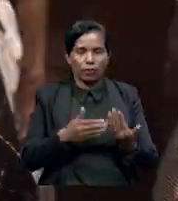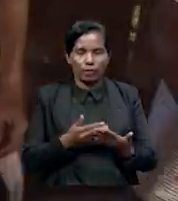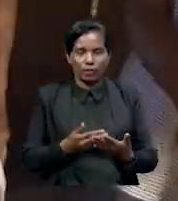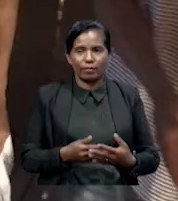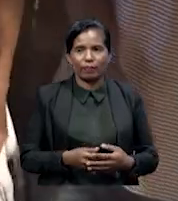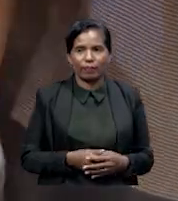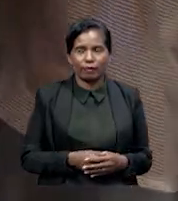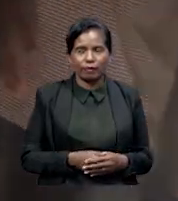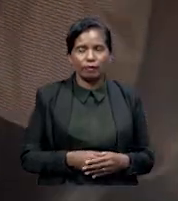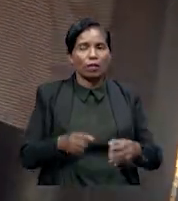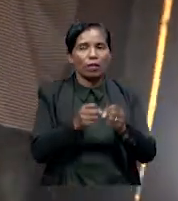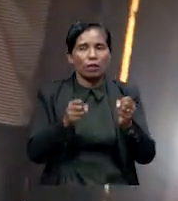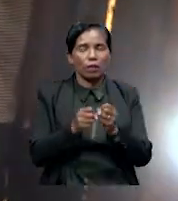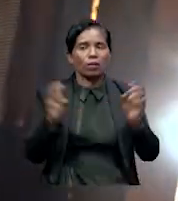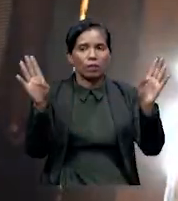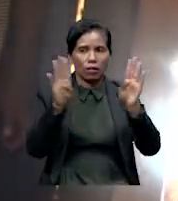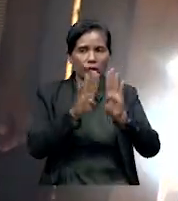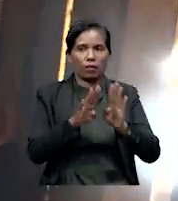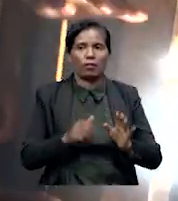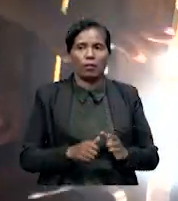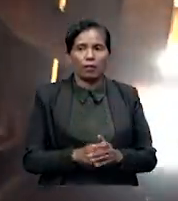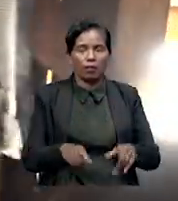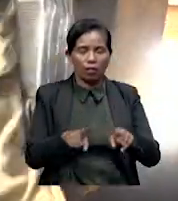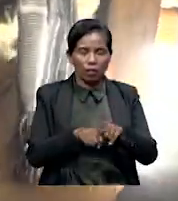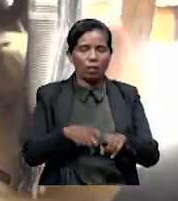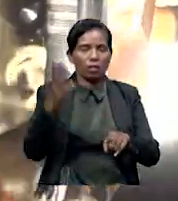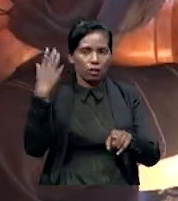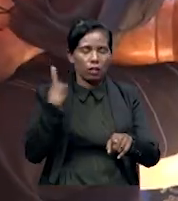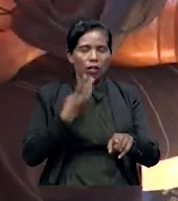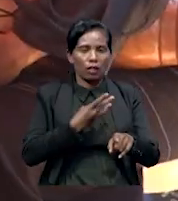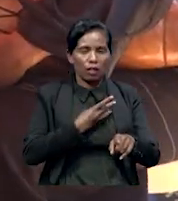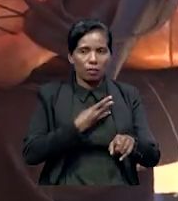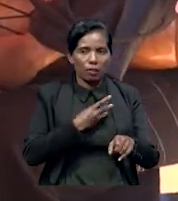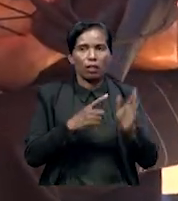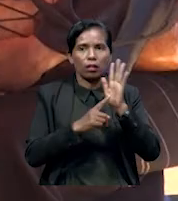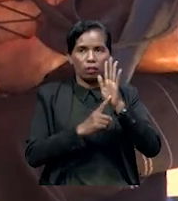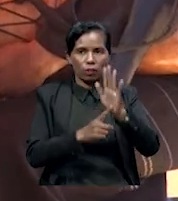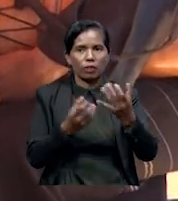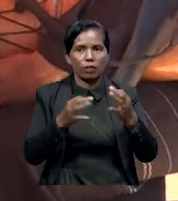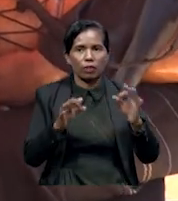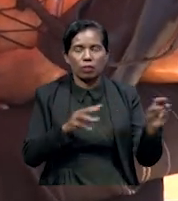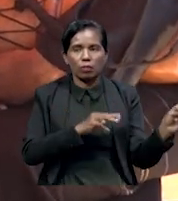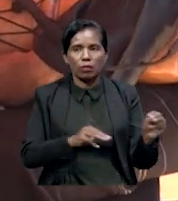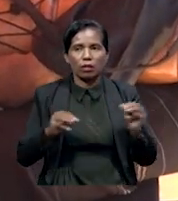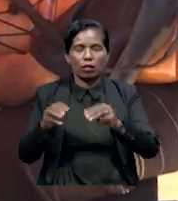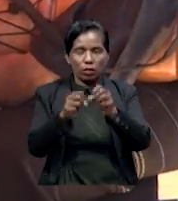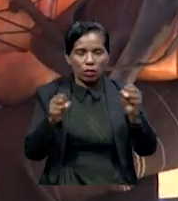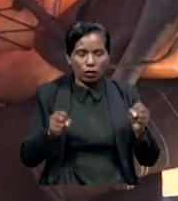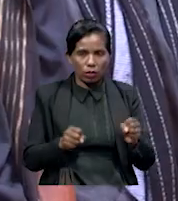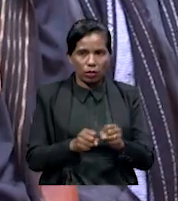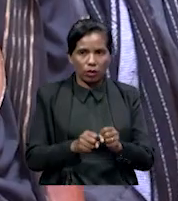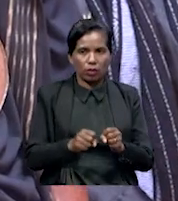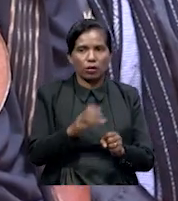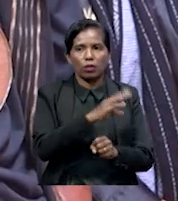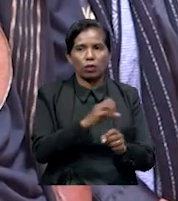Suku di lesu katu takat dia hanai hanesan ul ohin amni amu suku fosayana hodi muda tia suku di lesu ba tia suku